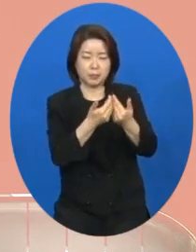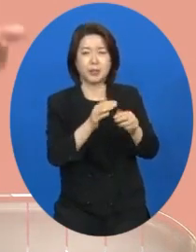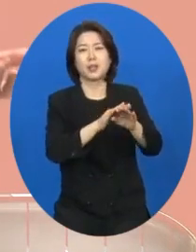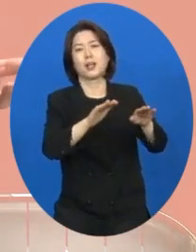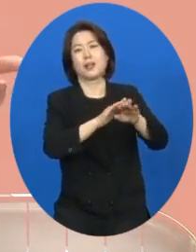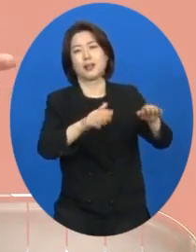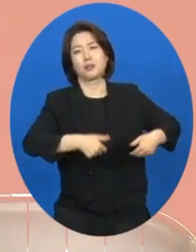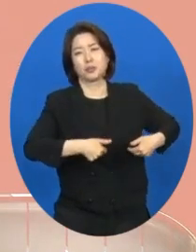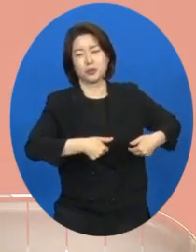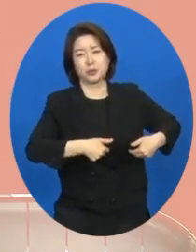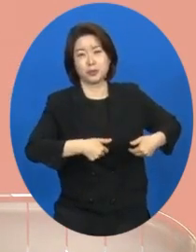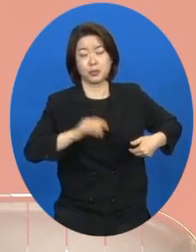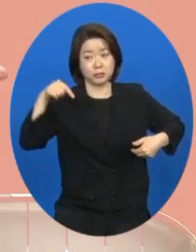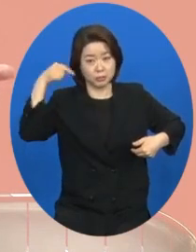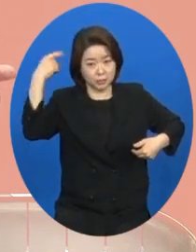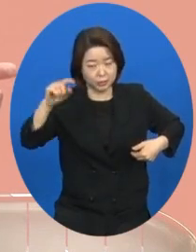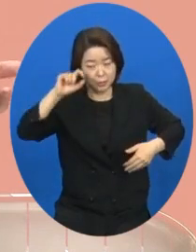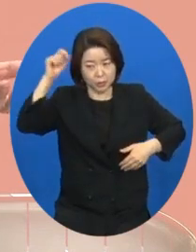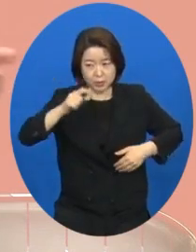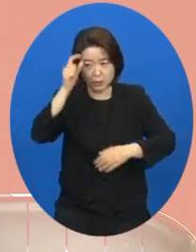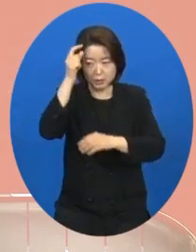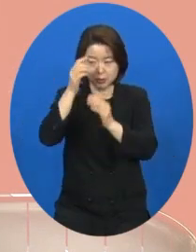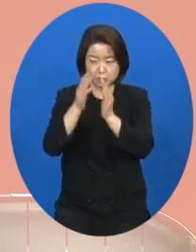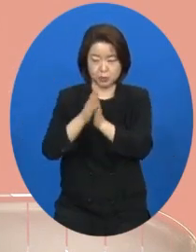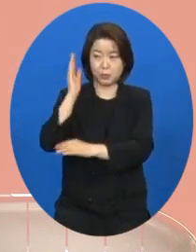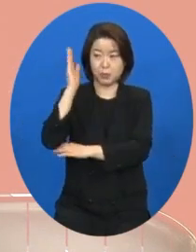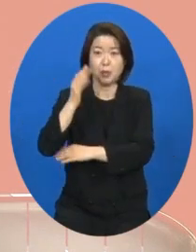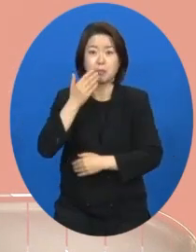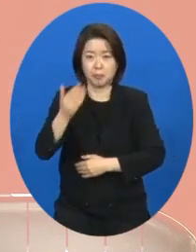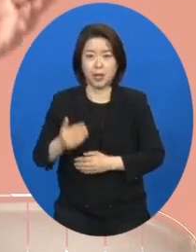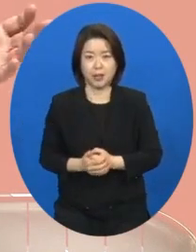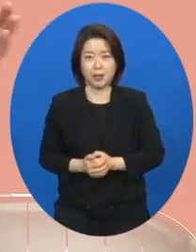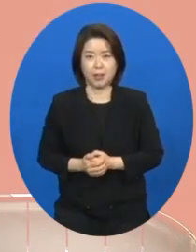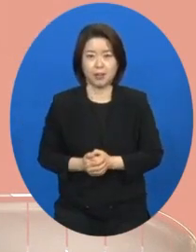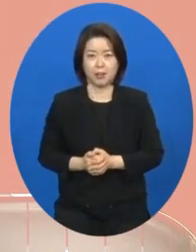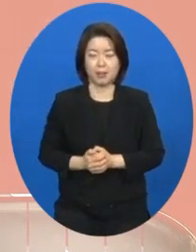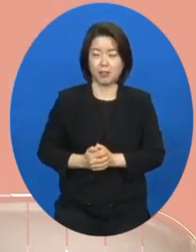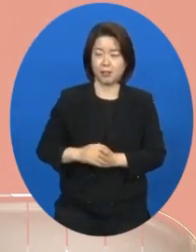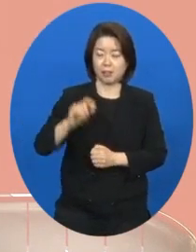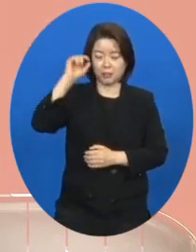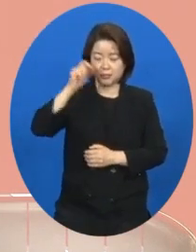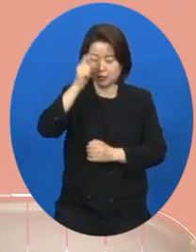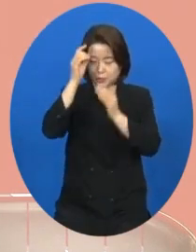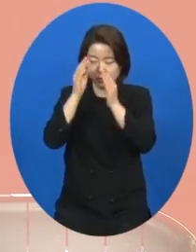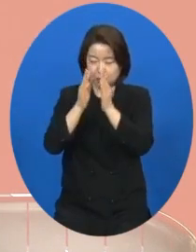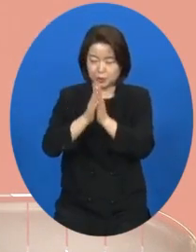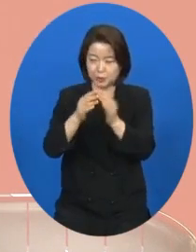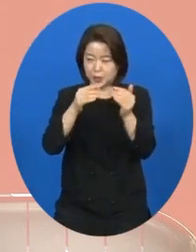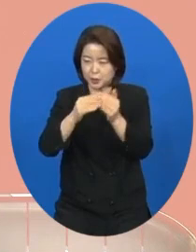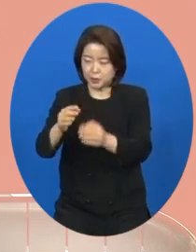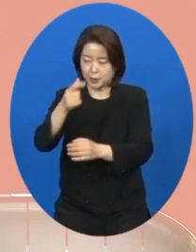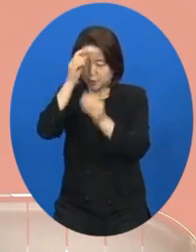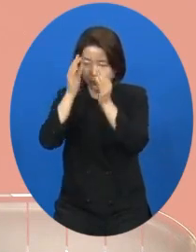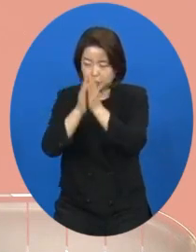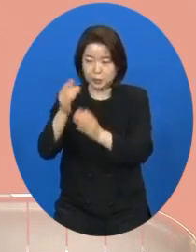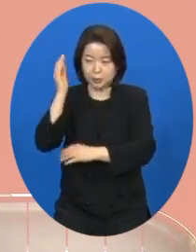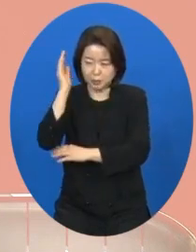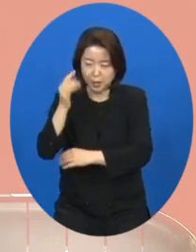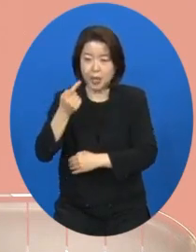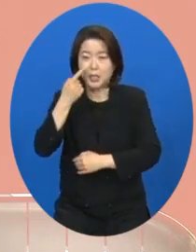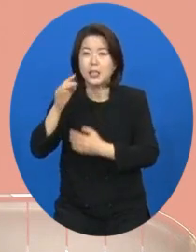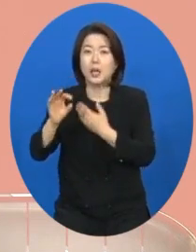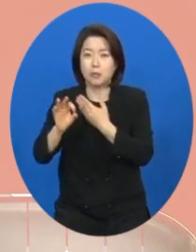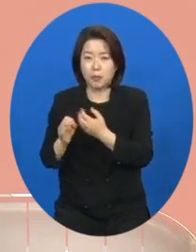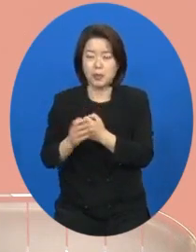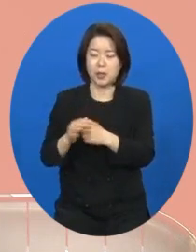그 다음날 새벽기도에 말씀을 전하잖아요. 그리고 새벽기도 인도하고 또 기도하다 보면 하나님께서 또